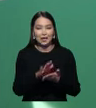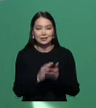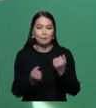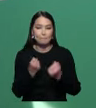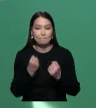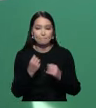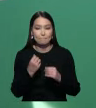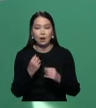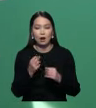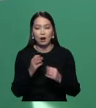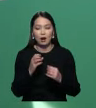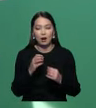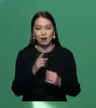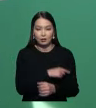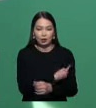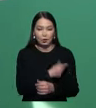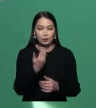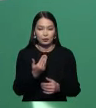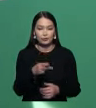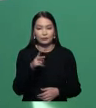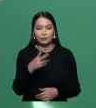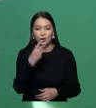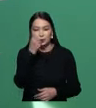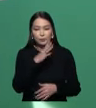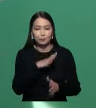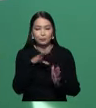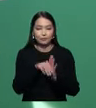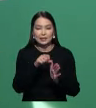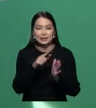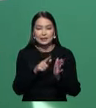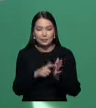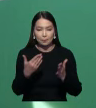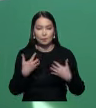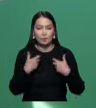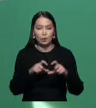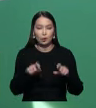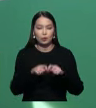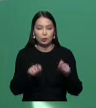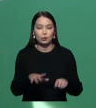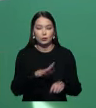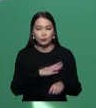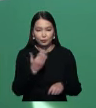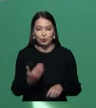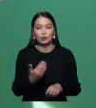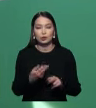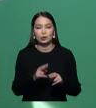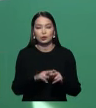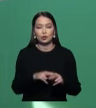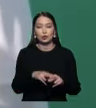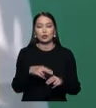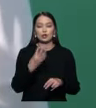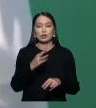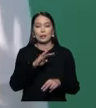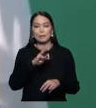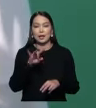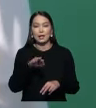автотранспорта. В 2023 году введено в эксплуатацию 17 объектов здравоохранения на сумму 2,4 миллиарда тенге. Эта